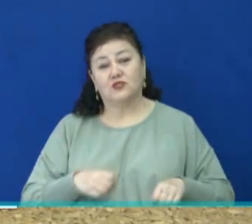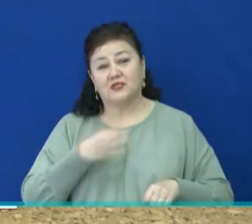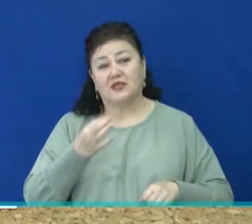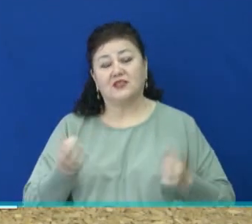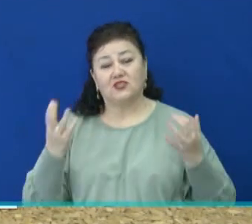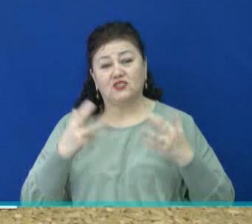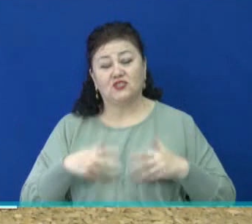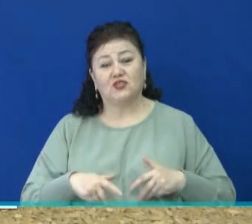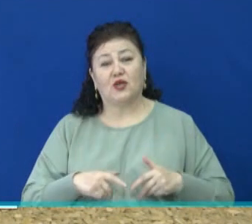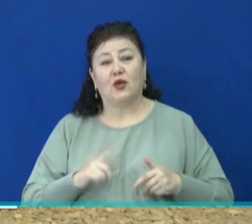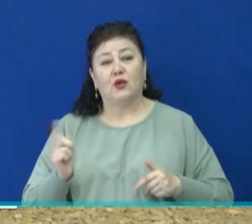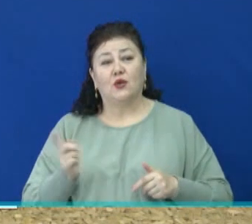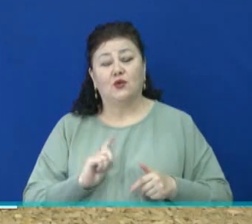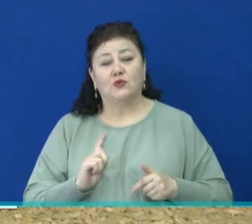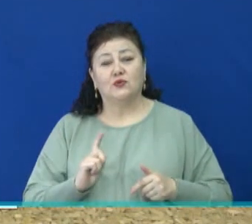считаю, что